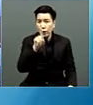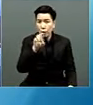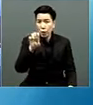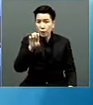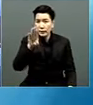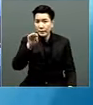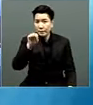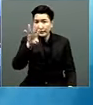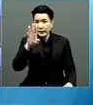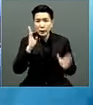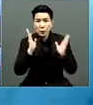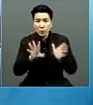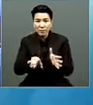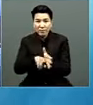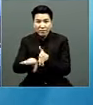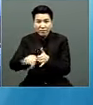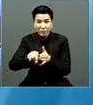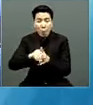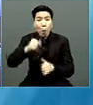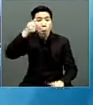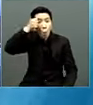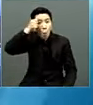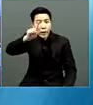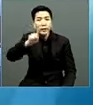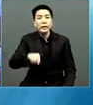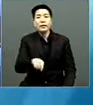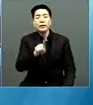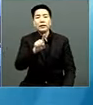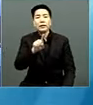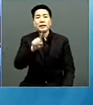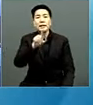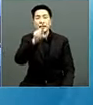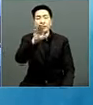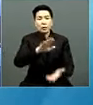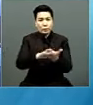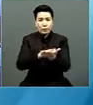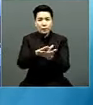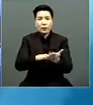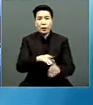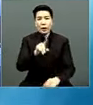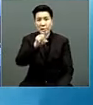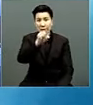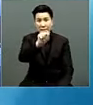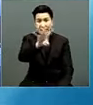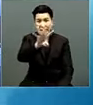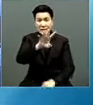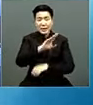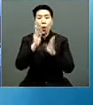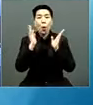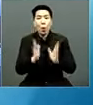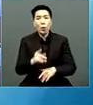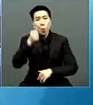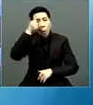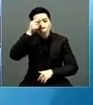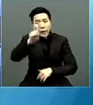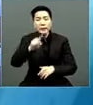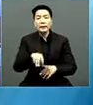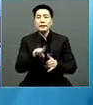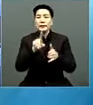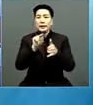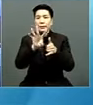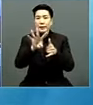144คนนะครับต่อวันประธานโทษครับ24คนต่อวันนะครับแล้ววิกฤตที่จะเกิดขึ้นคือ